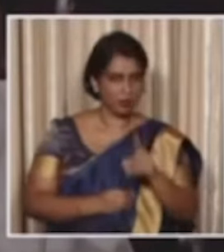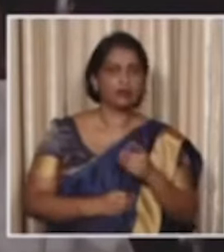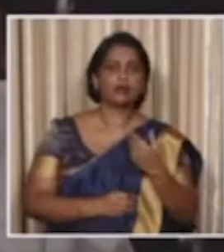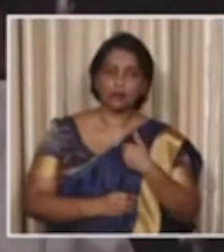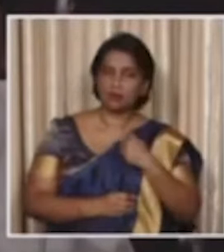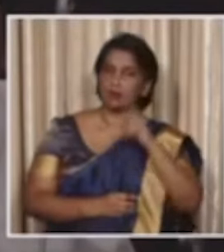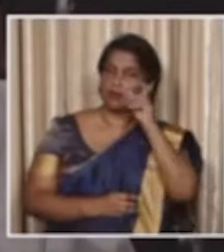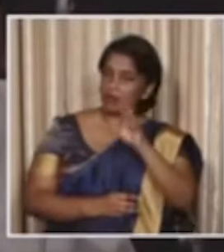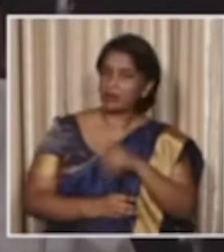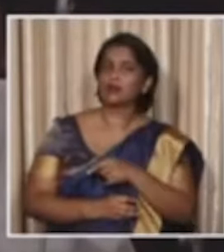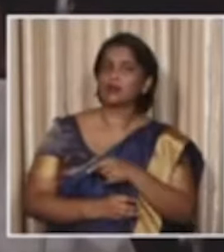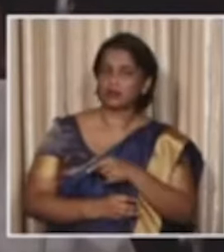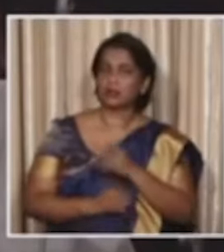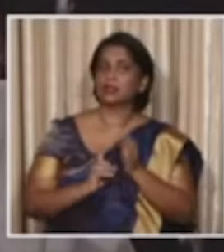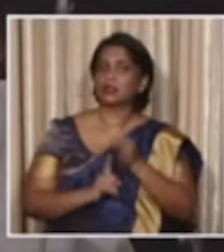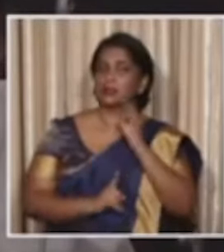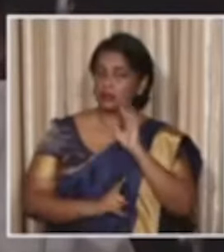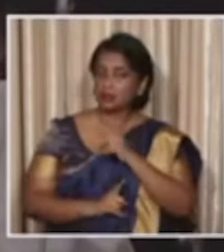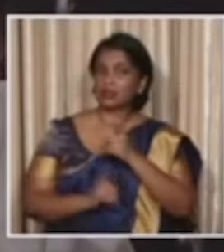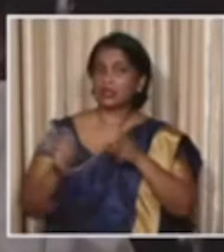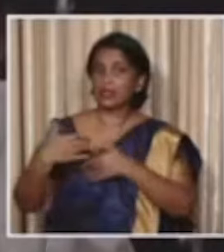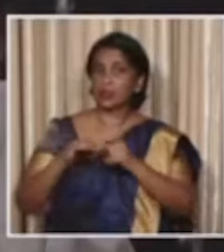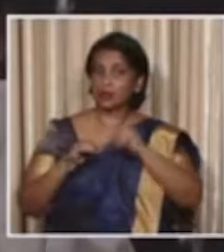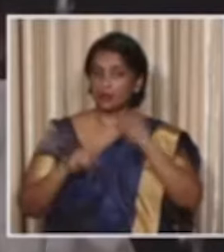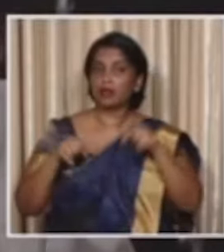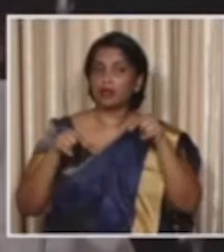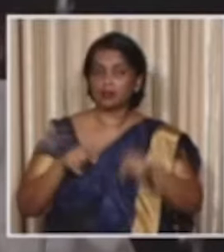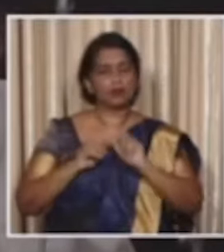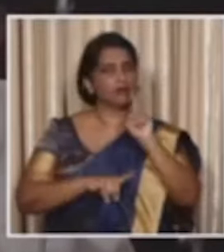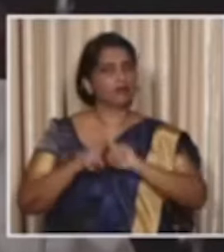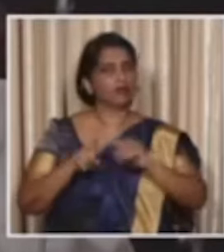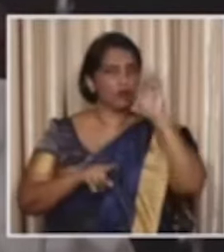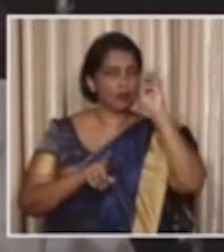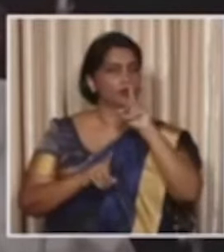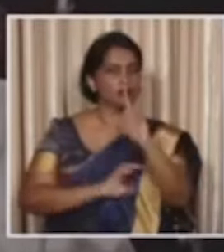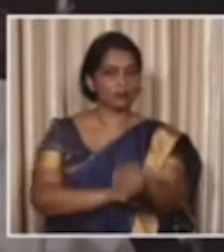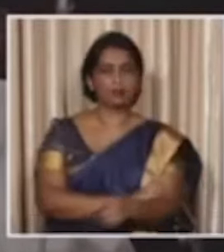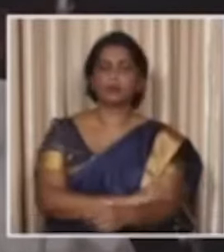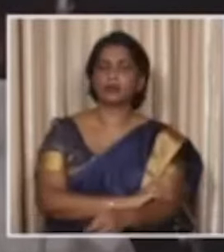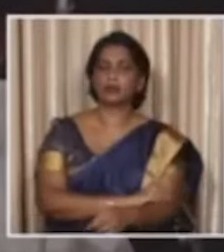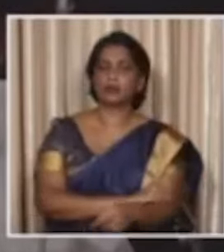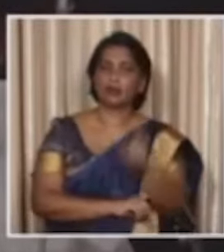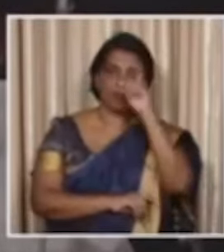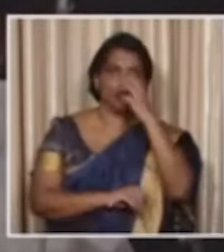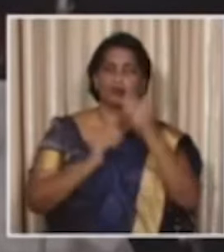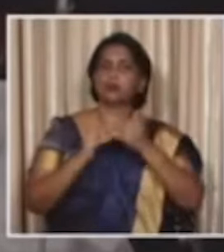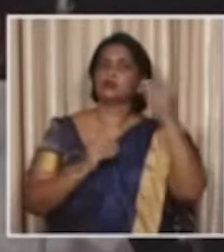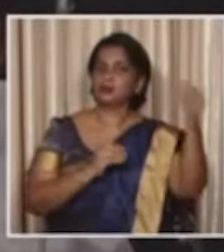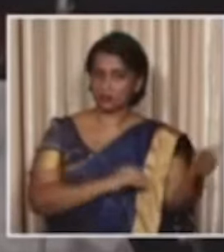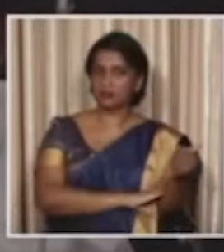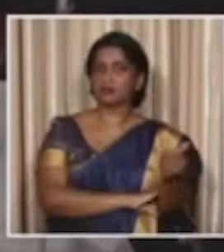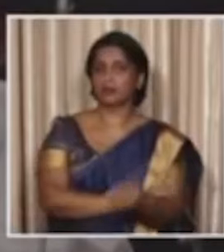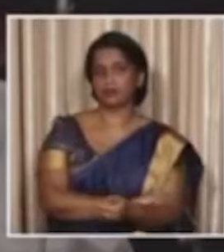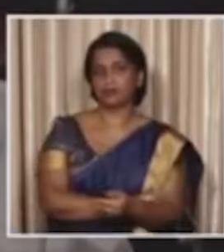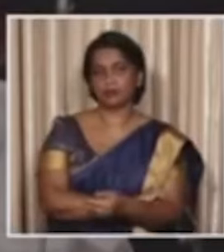ඒක සලකලා බලලා ජනාධිපතිතුමා වූ කැබිනට් මණ්ඩලය අද අපි පාර්ලිමේන්තුවේ උදේ ප්‍රකාශයකුත් කරා ඒක මාස 3ක් දක්වා දීර්ඝ කරන්න